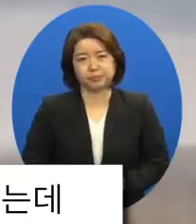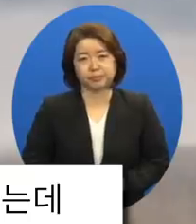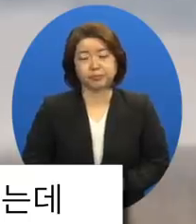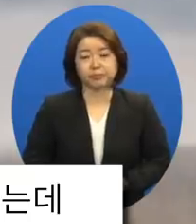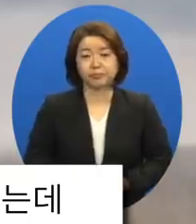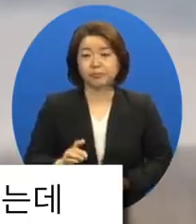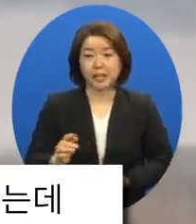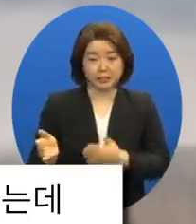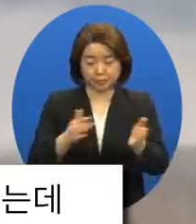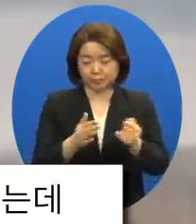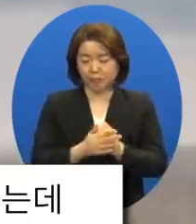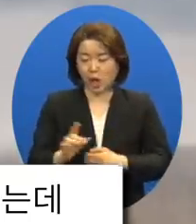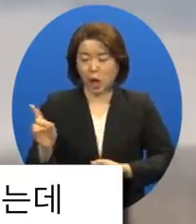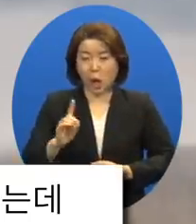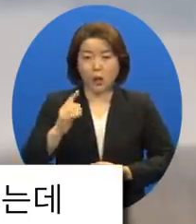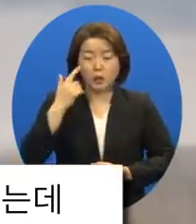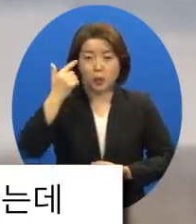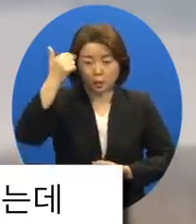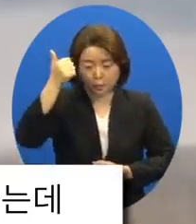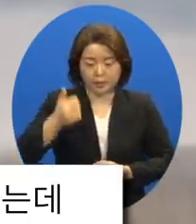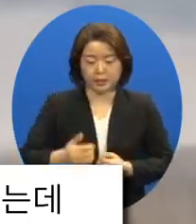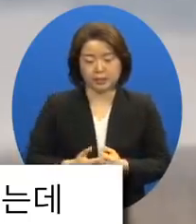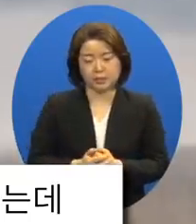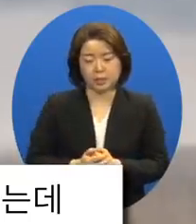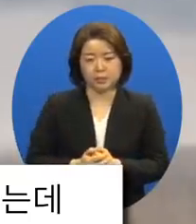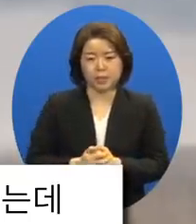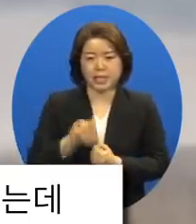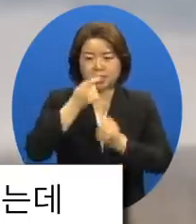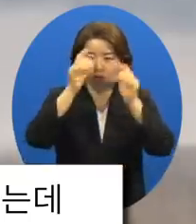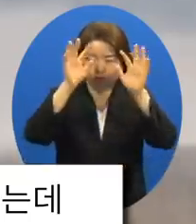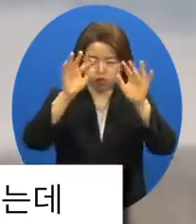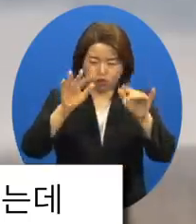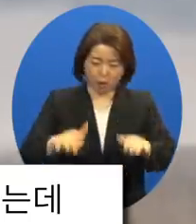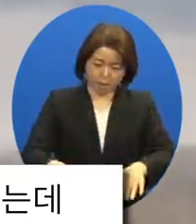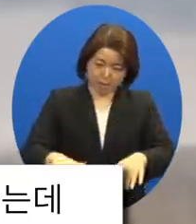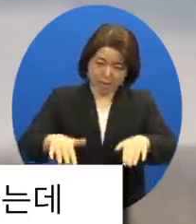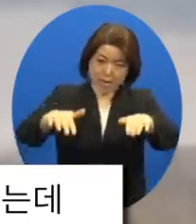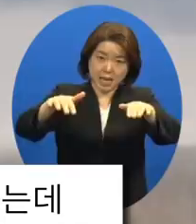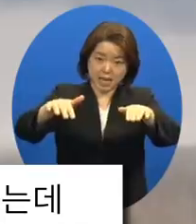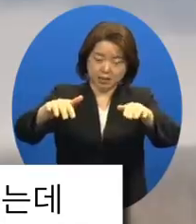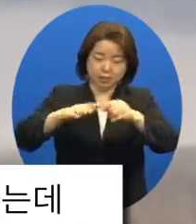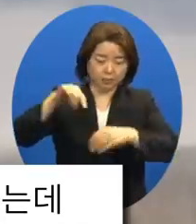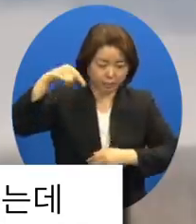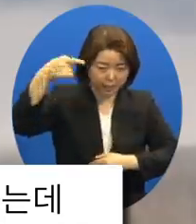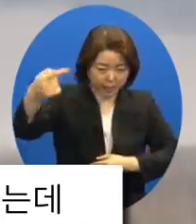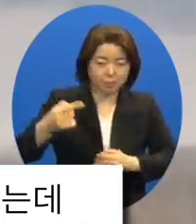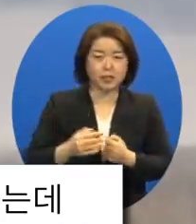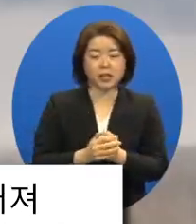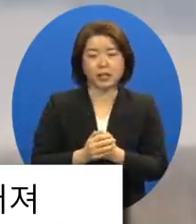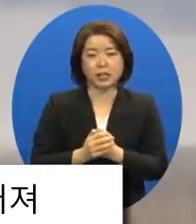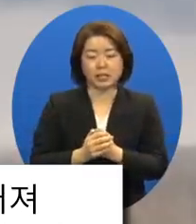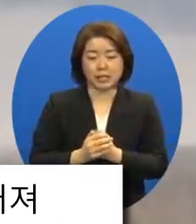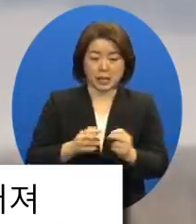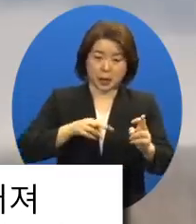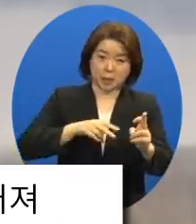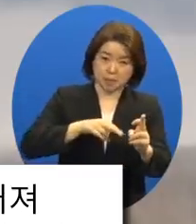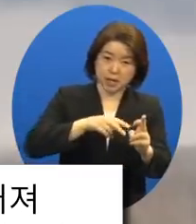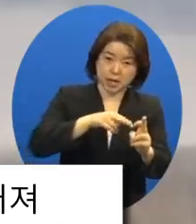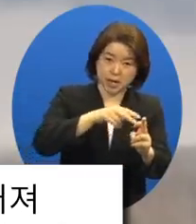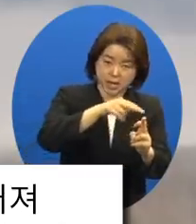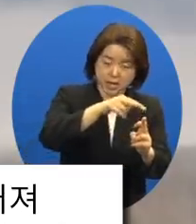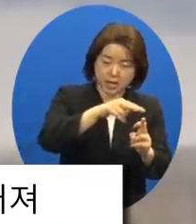어느 목사님이 눈이 많이 오고 난 다음날 상해 등산을 하는데 어느 나무